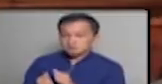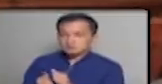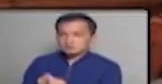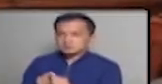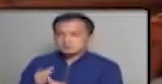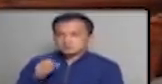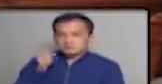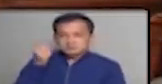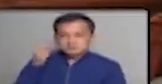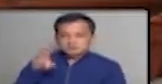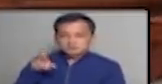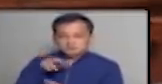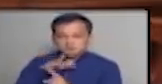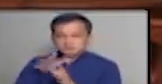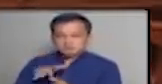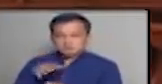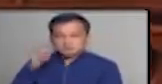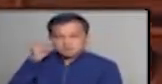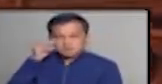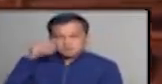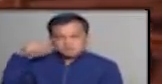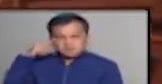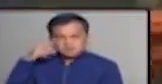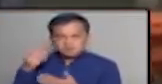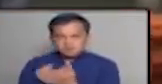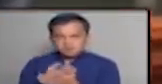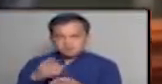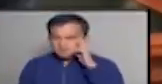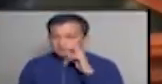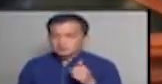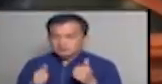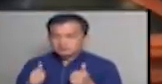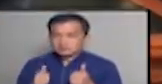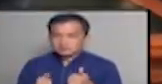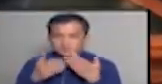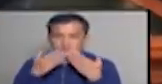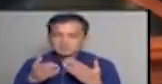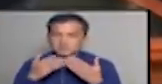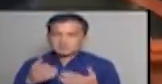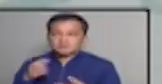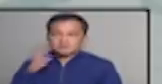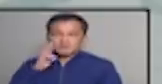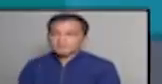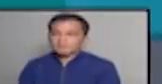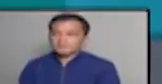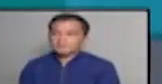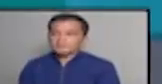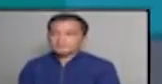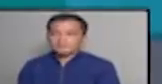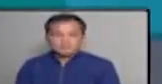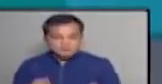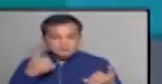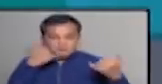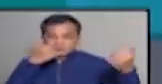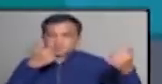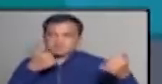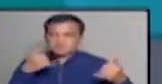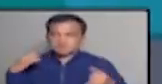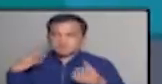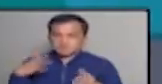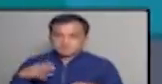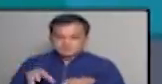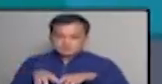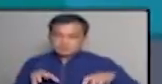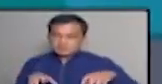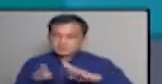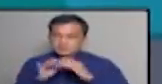Senior Superintendent Marcelino Pedroso. Siya yung bagong director ng MPD RAP. Maraming salamat sa iyo, Royces Nagit. Nasa inyong telepono ang chairwoman sa kalapit